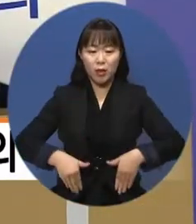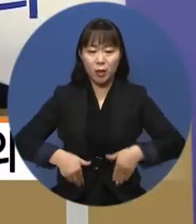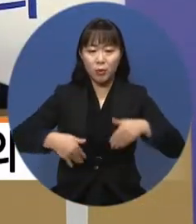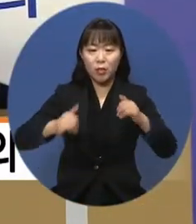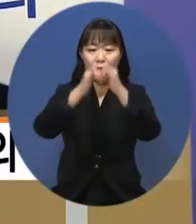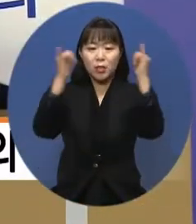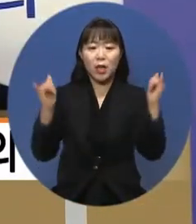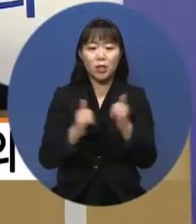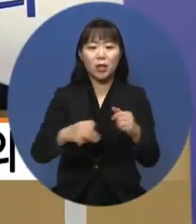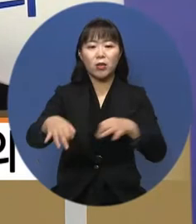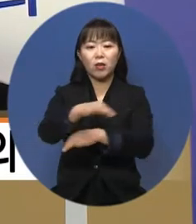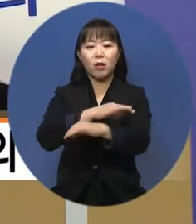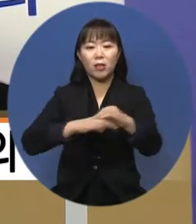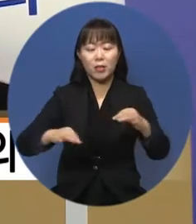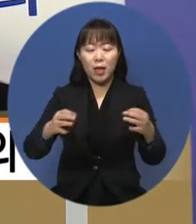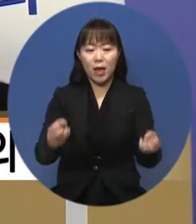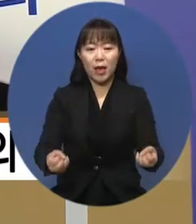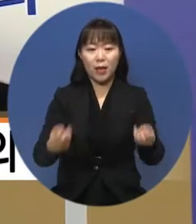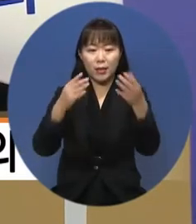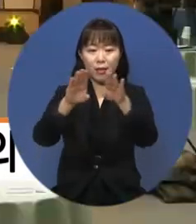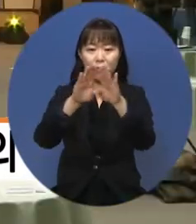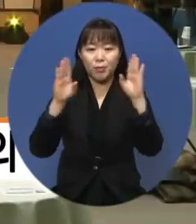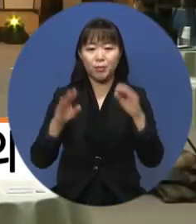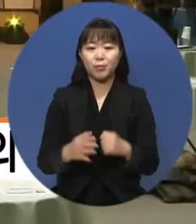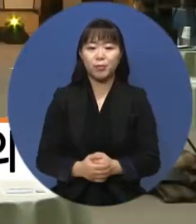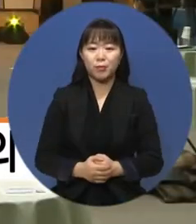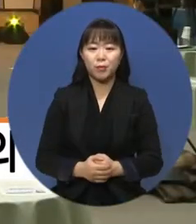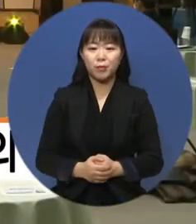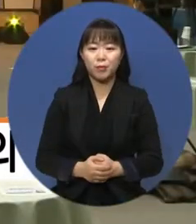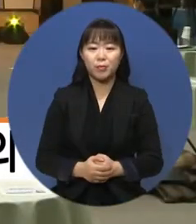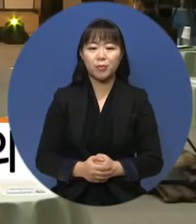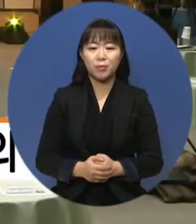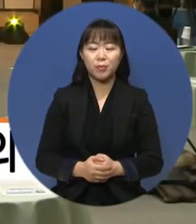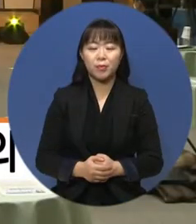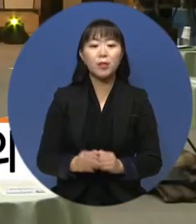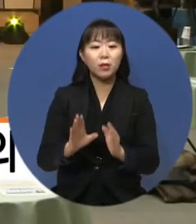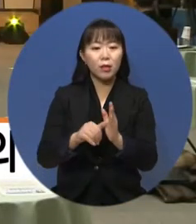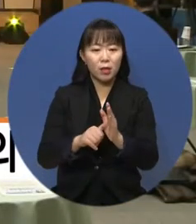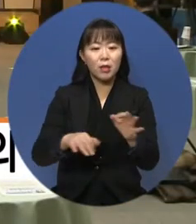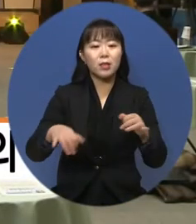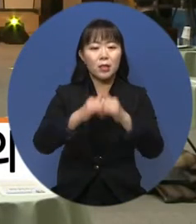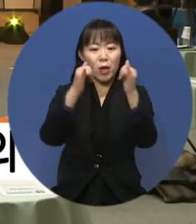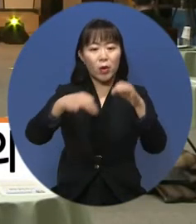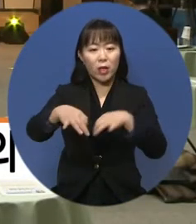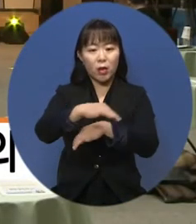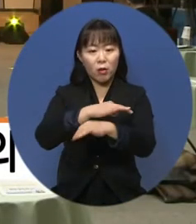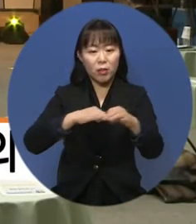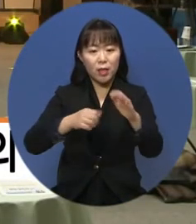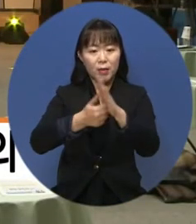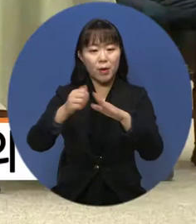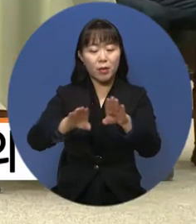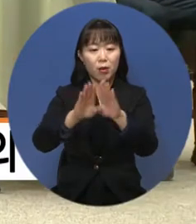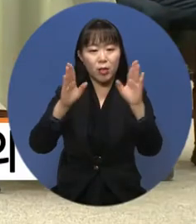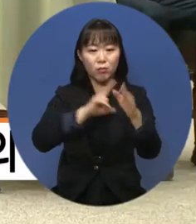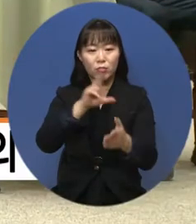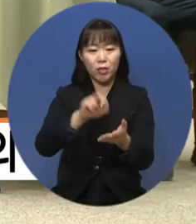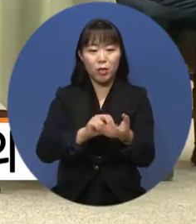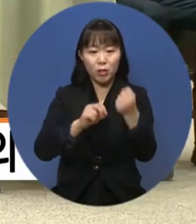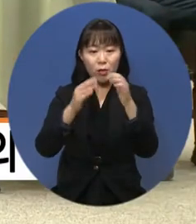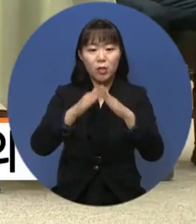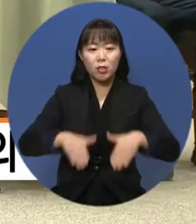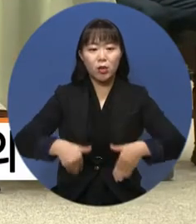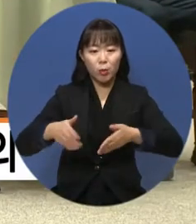사회적 경제 한마당 행사를 가졌습니다 인한 사회적 경제 희망을 열다 라는 주제로 전남